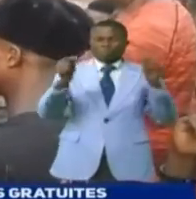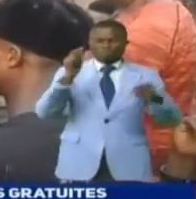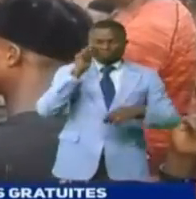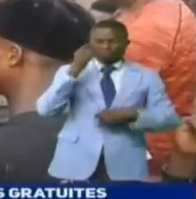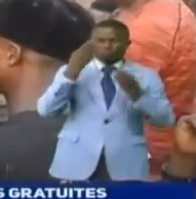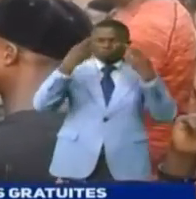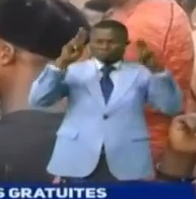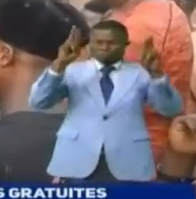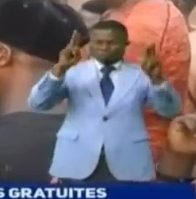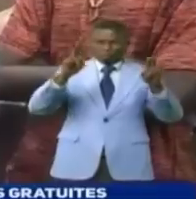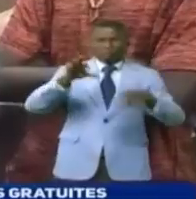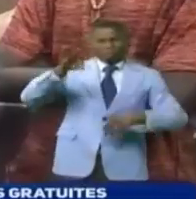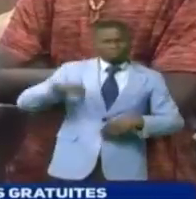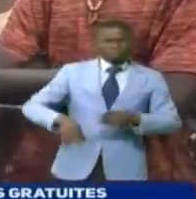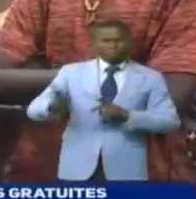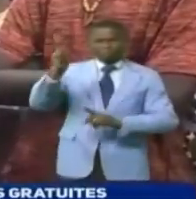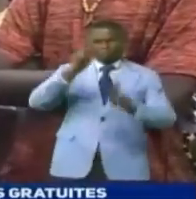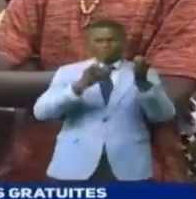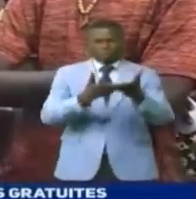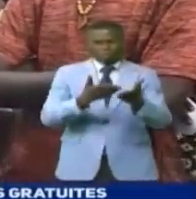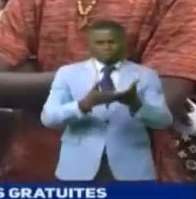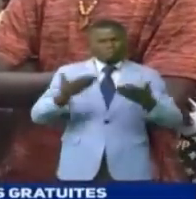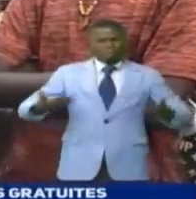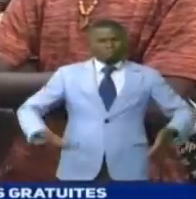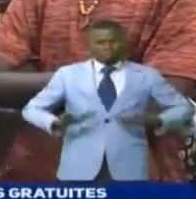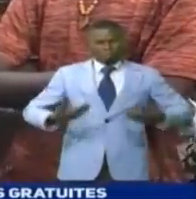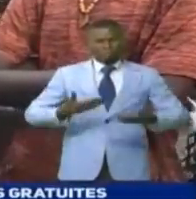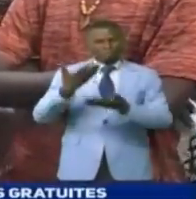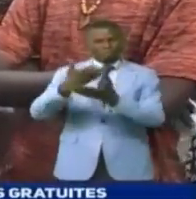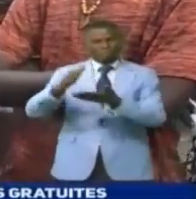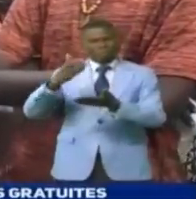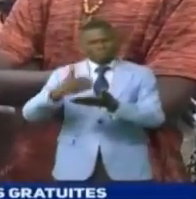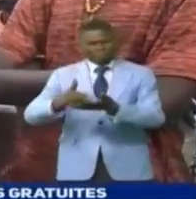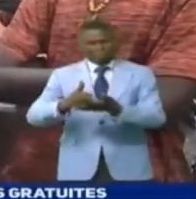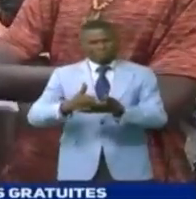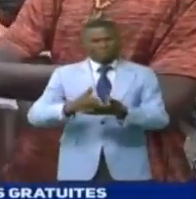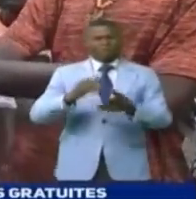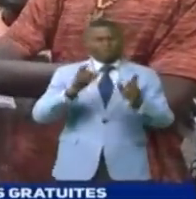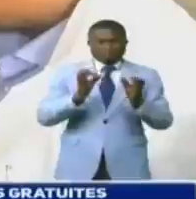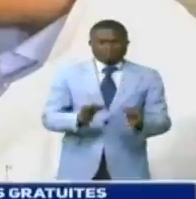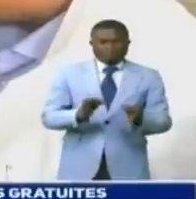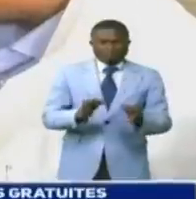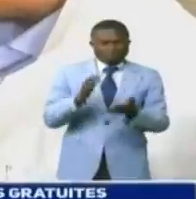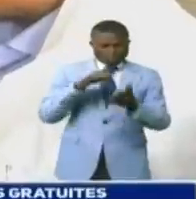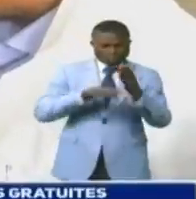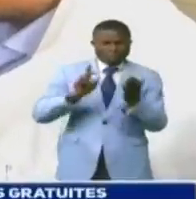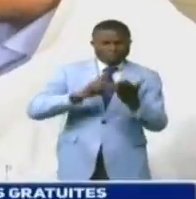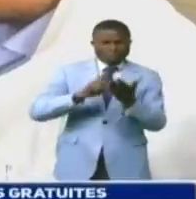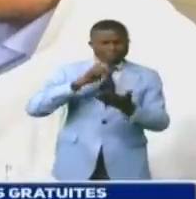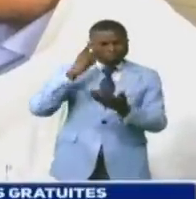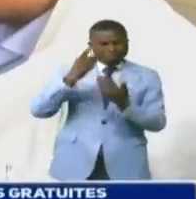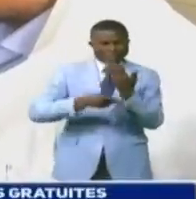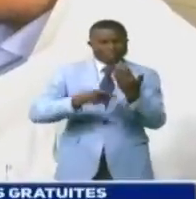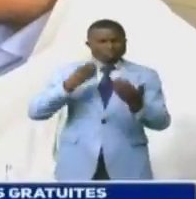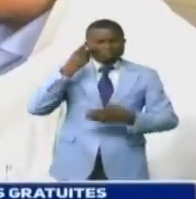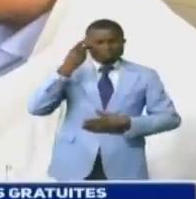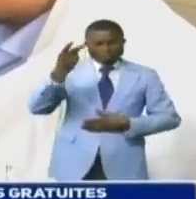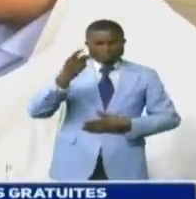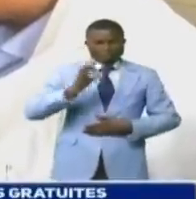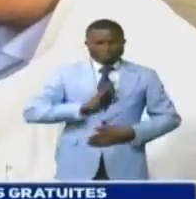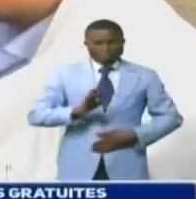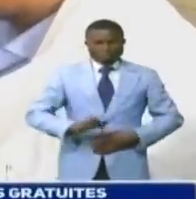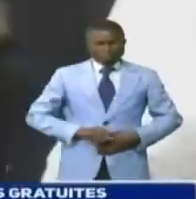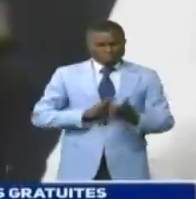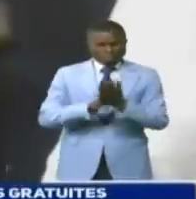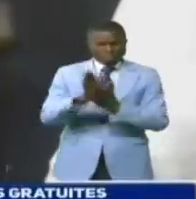succès en faveur de ses compatriotes est une joie partagée, d'autant plus que cela rentre dans la vision du chef de l'État qui prône